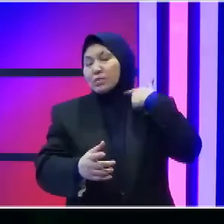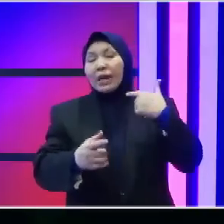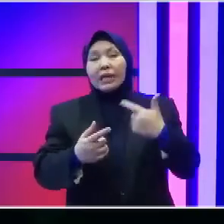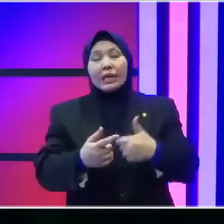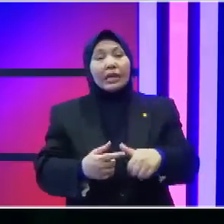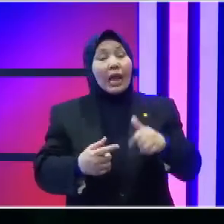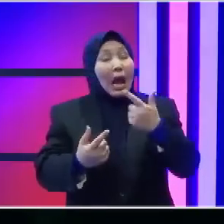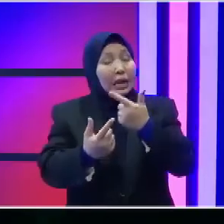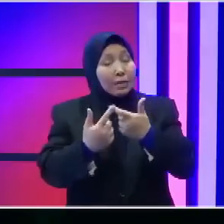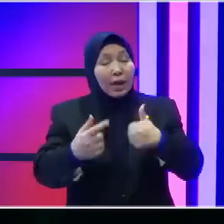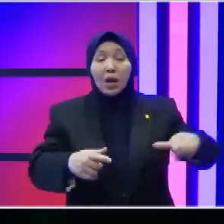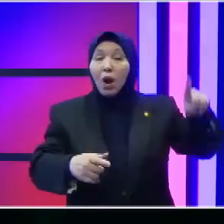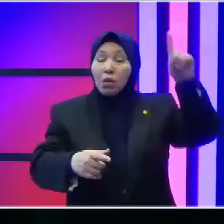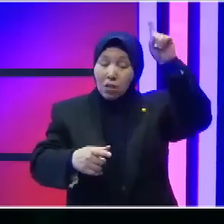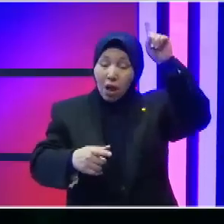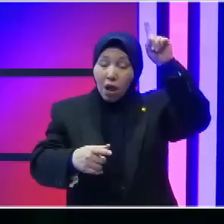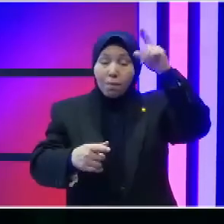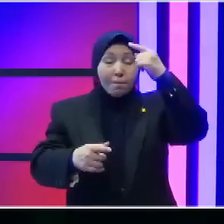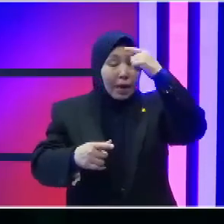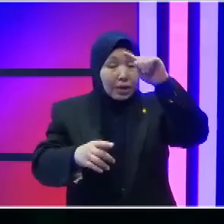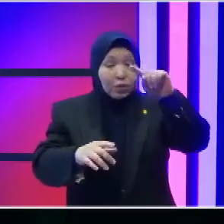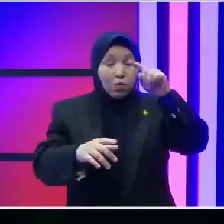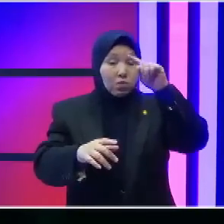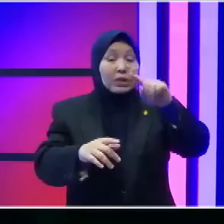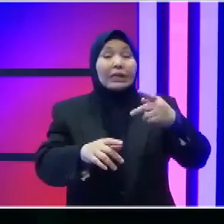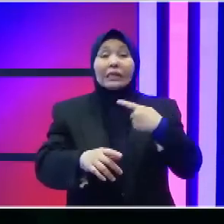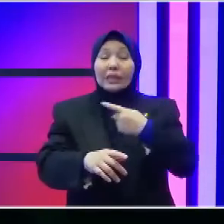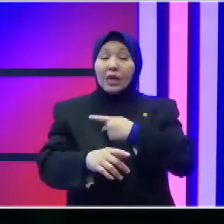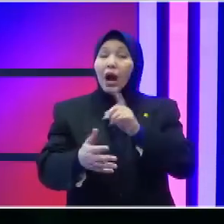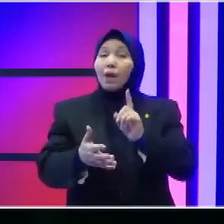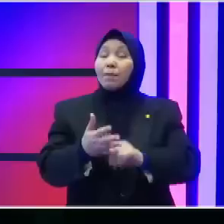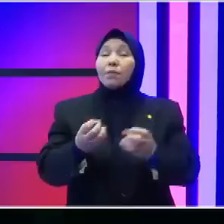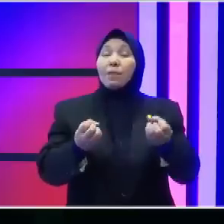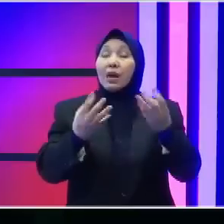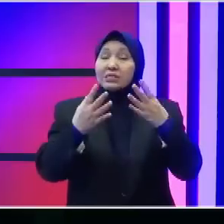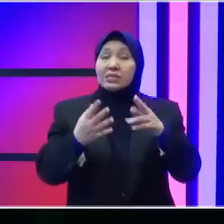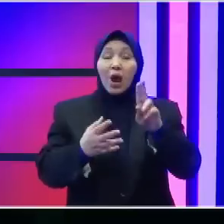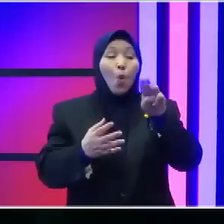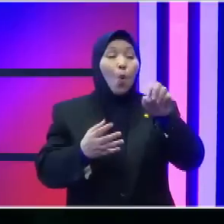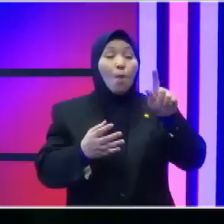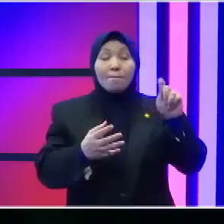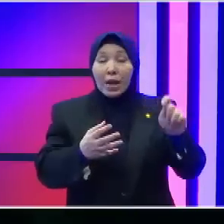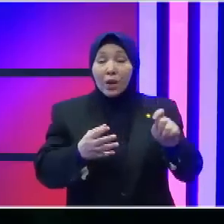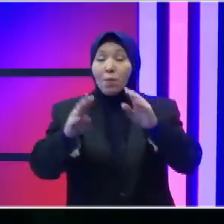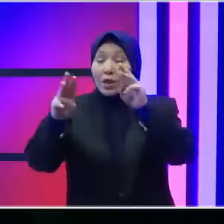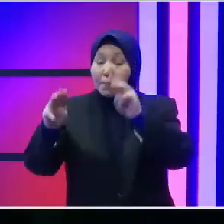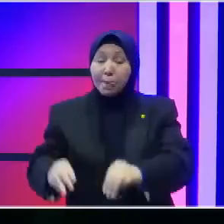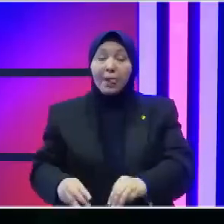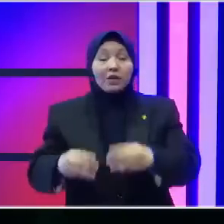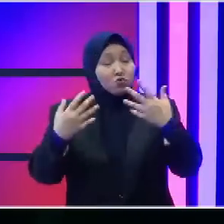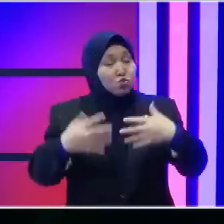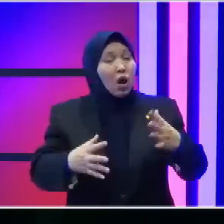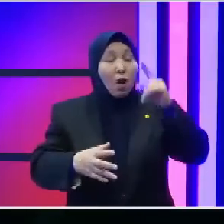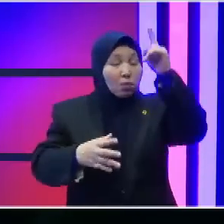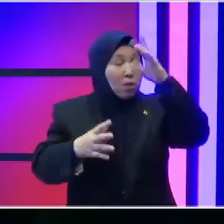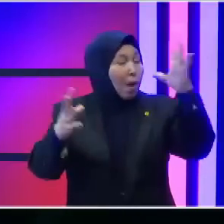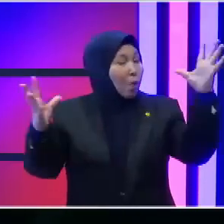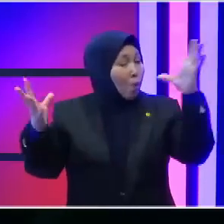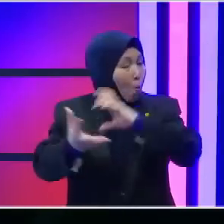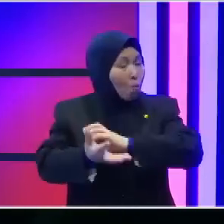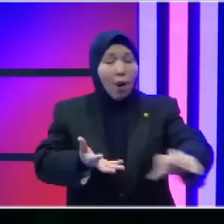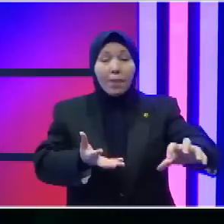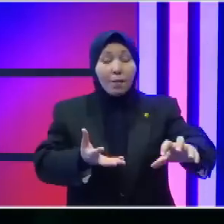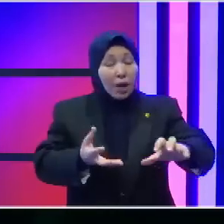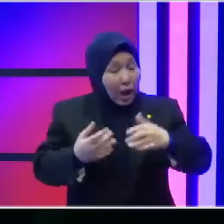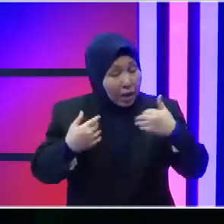Allah kepada kita. Apakah berapa banyak umat yang telah kami binasakan sebelum mereka? Adakah engkau